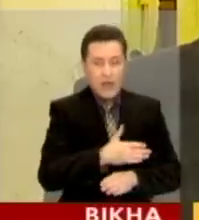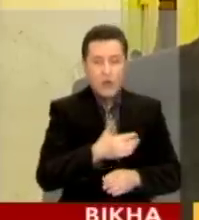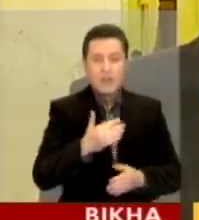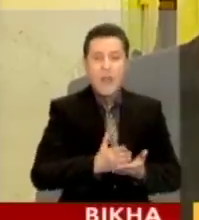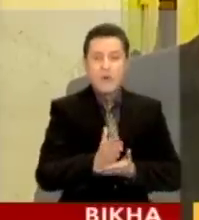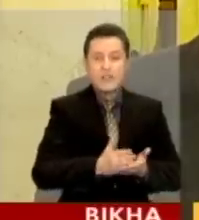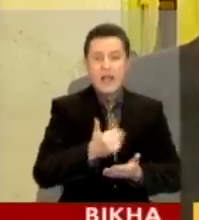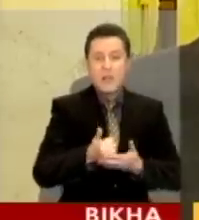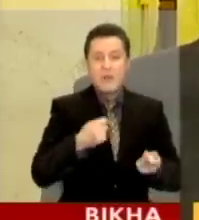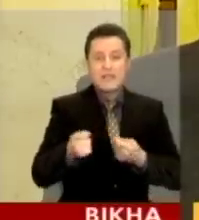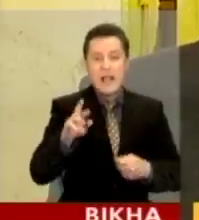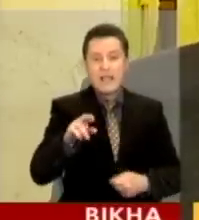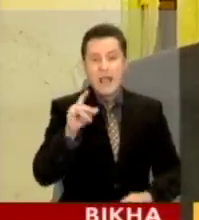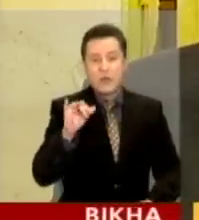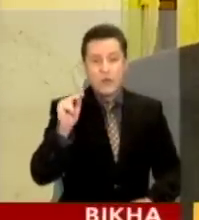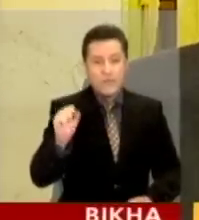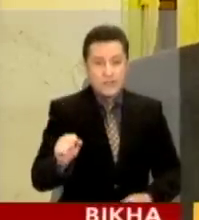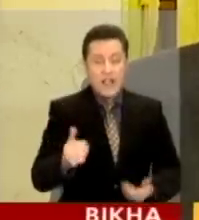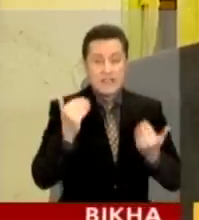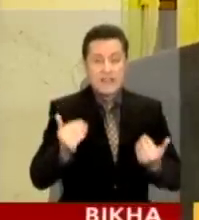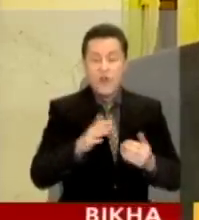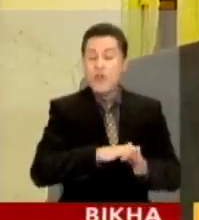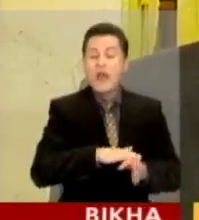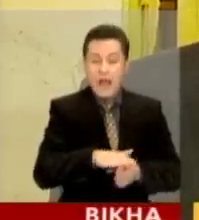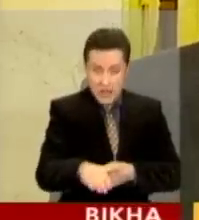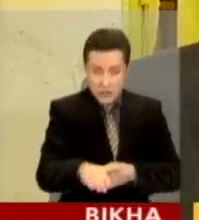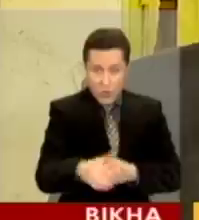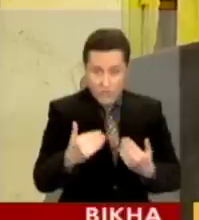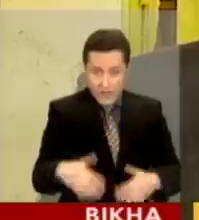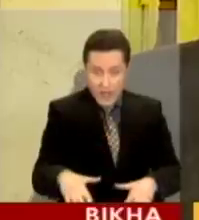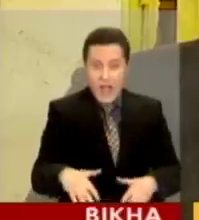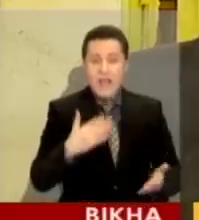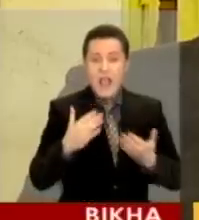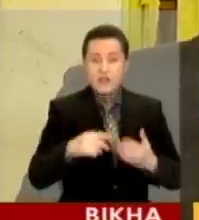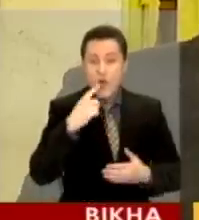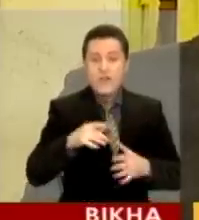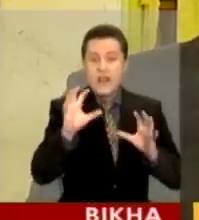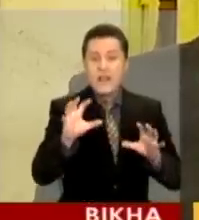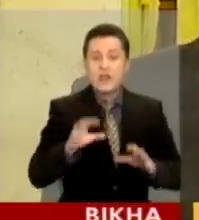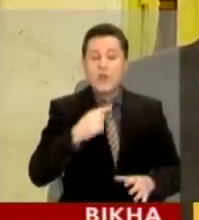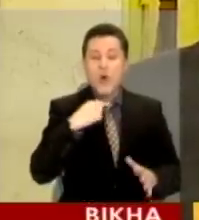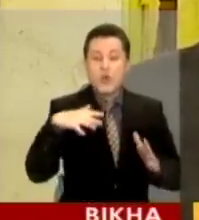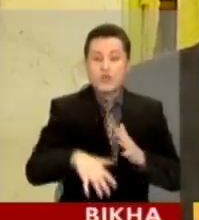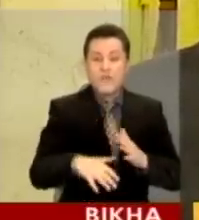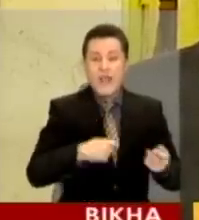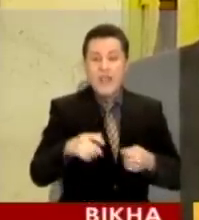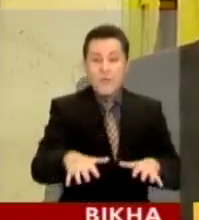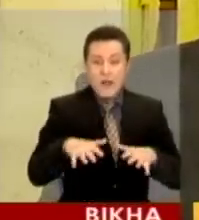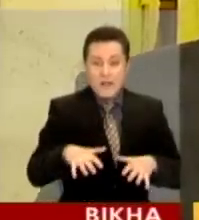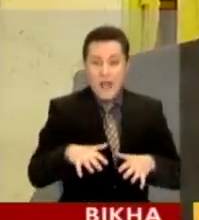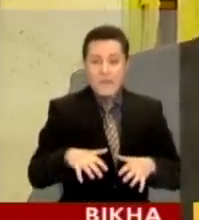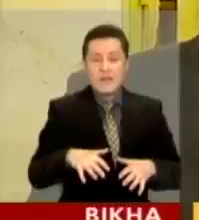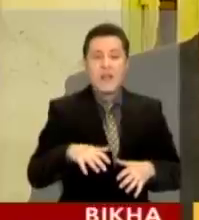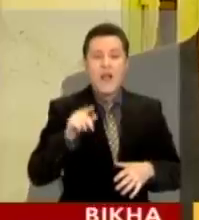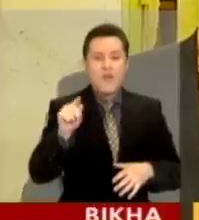президента Віктора Януковича і вона сьогодні є зреалізована Якщо говорити про легітимність голосування в парламенті то вони були більш